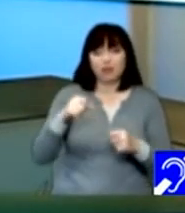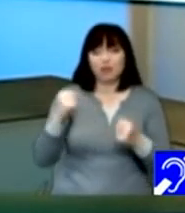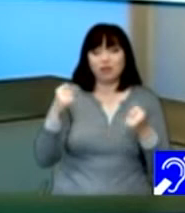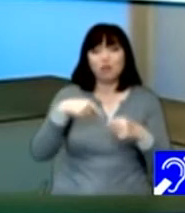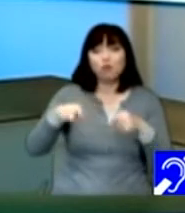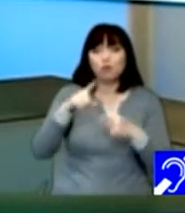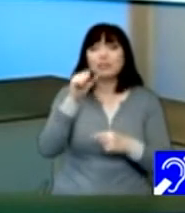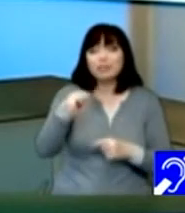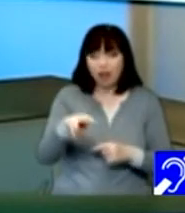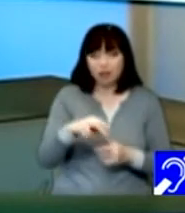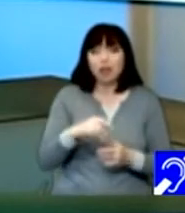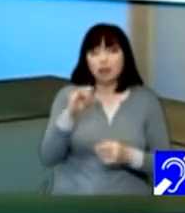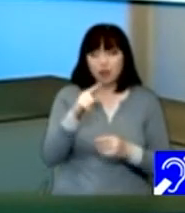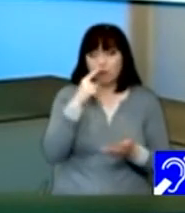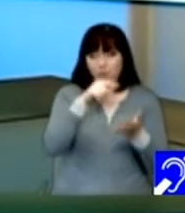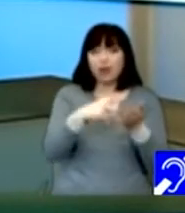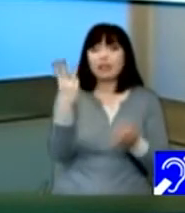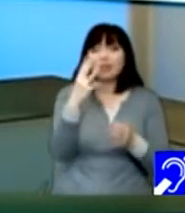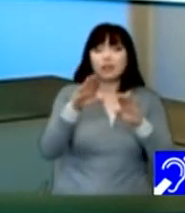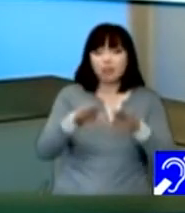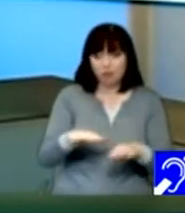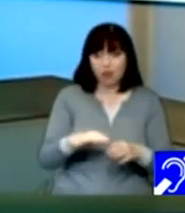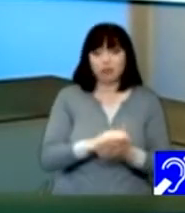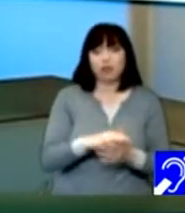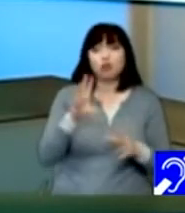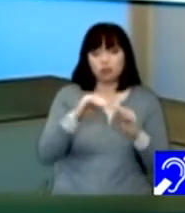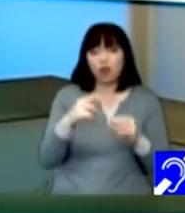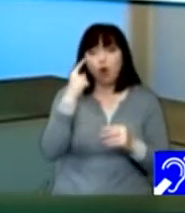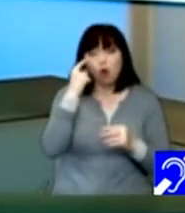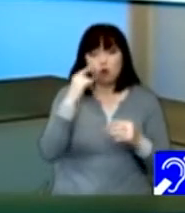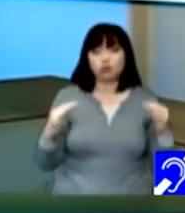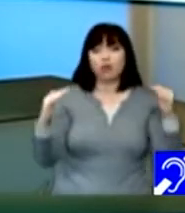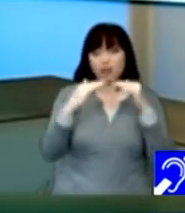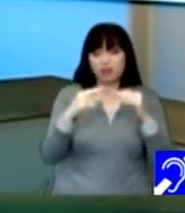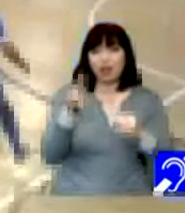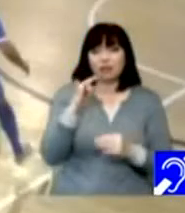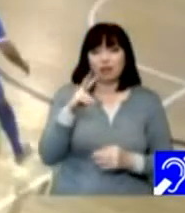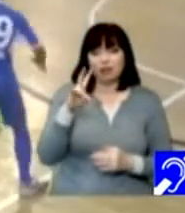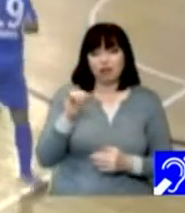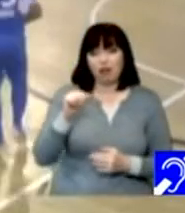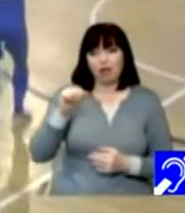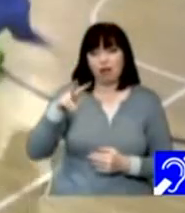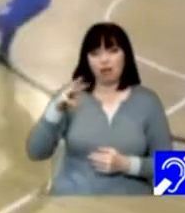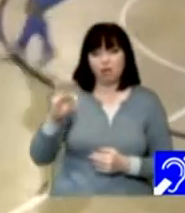impus cu 2-1 și au urcat pe 3 în clasament la egalitate de puncte cu dinamoviștii.